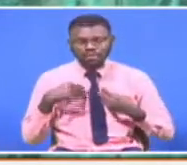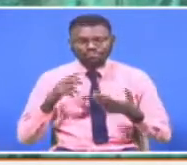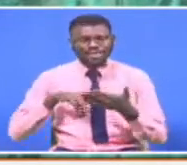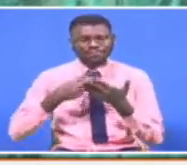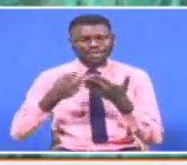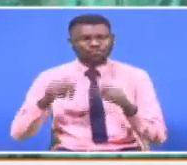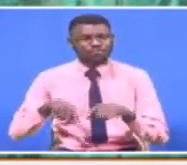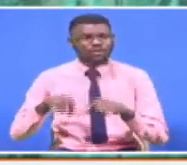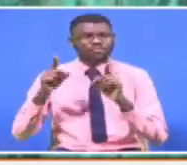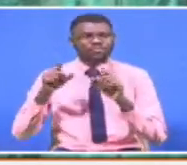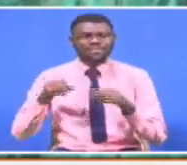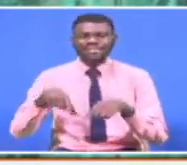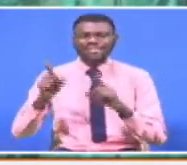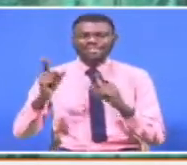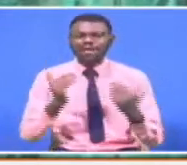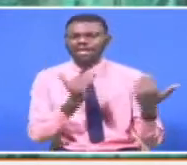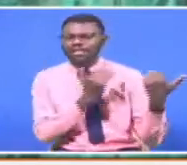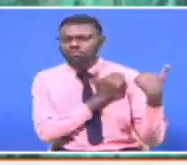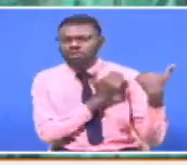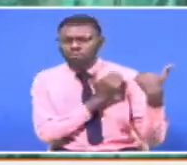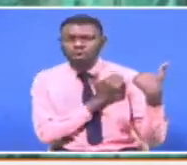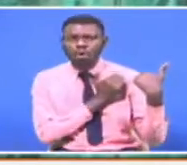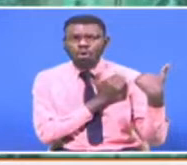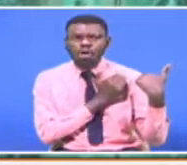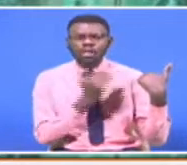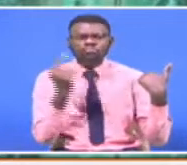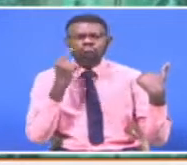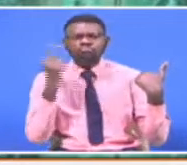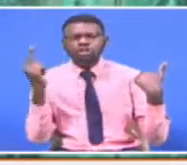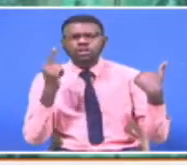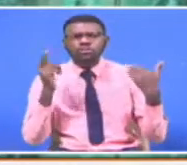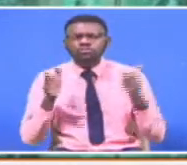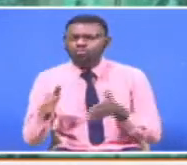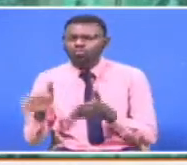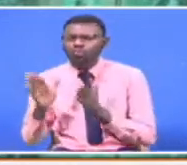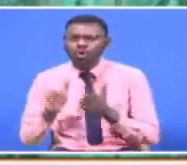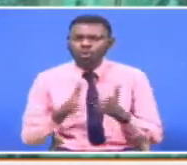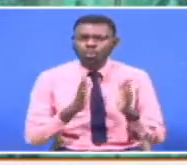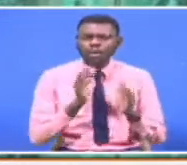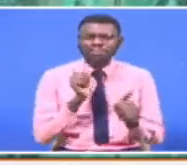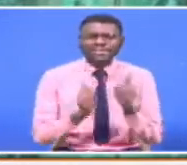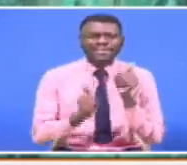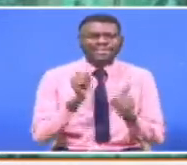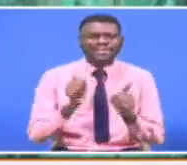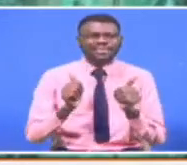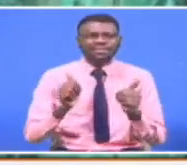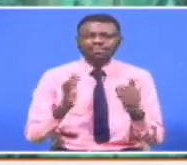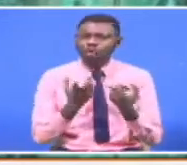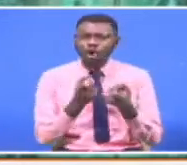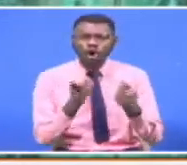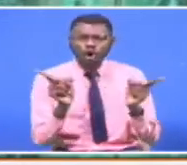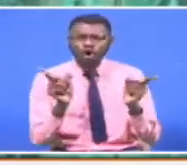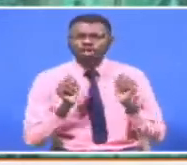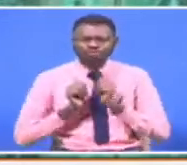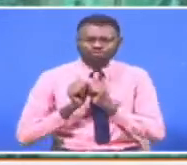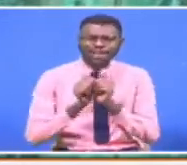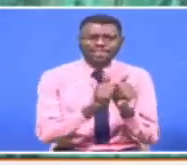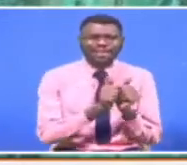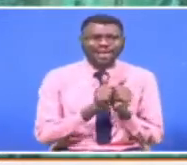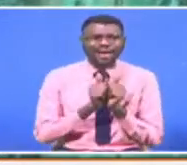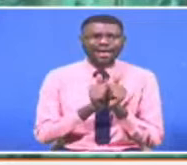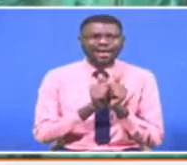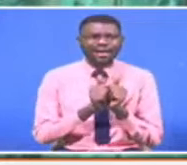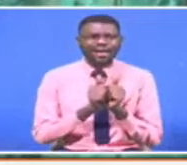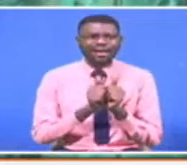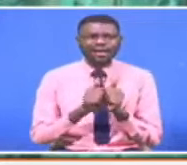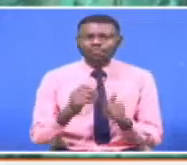It's up to you to see what best mechanism you'll put in place to bring us together. Hata kama tunatembea